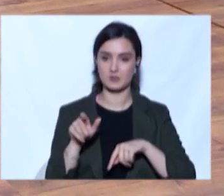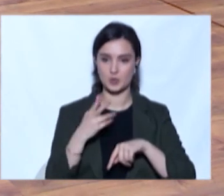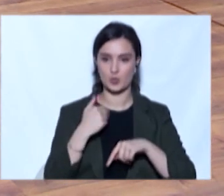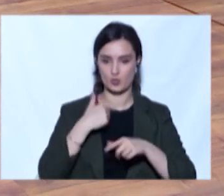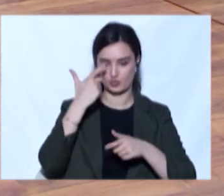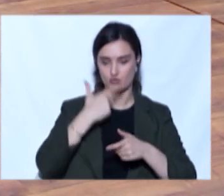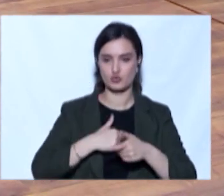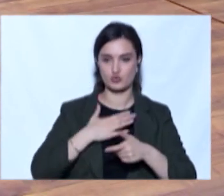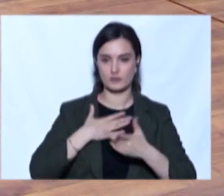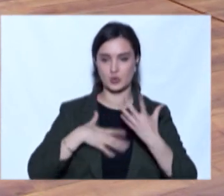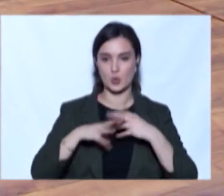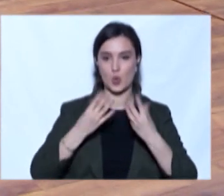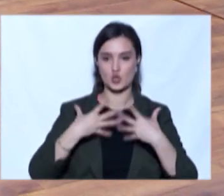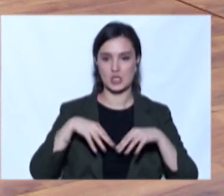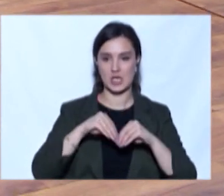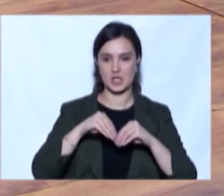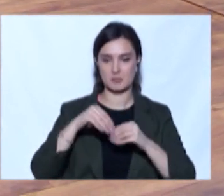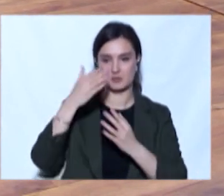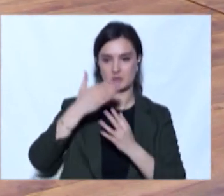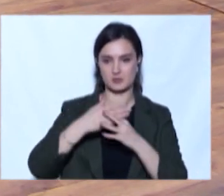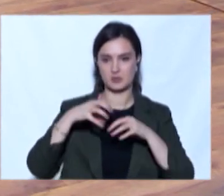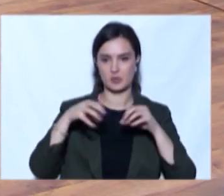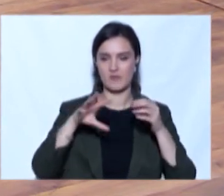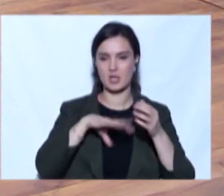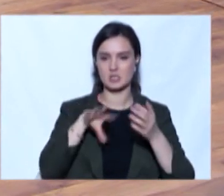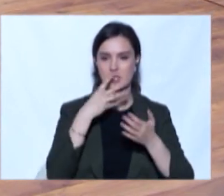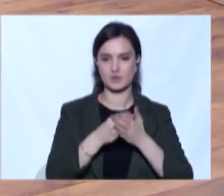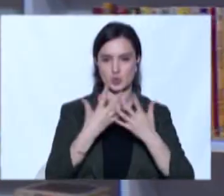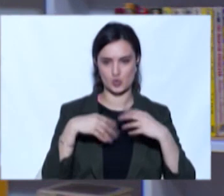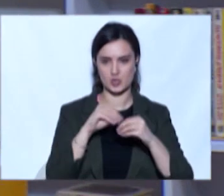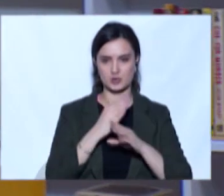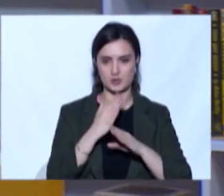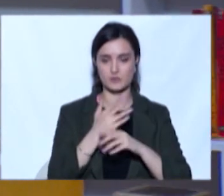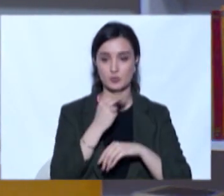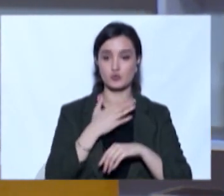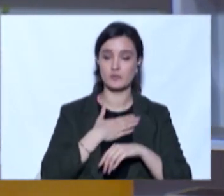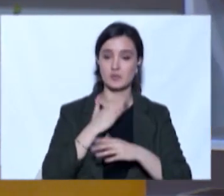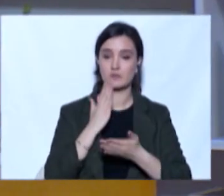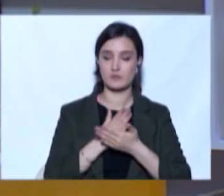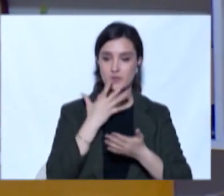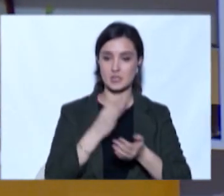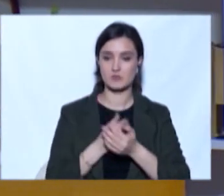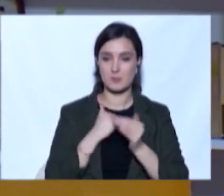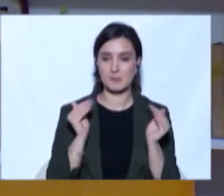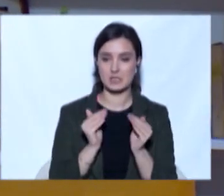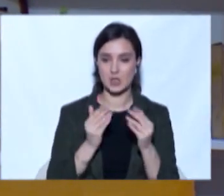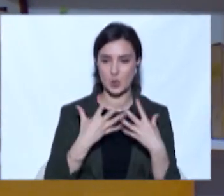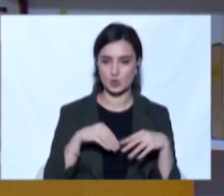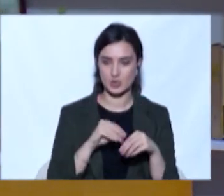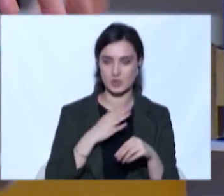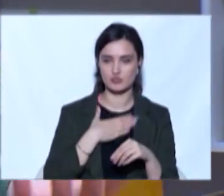ვიყოფით ოჯახებად, ხო, ყველა ადამიანს თითქმის გააჩნია თავისი ოჯახი და ჩვენ გვაქვს ჩვენი პატარა ოჯახები,